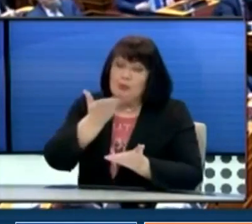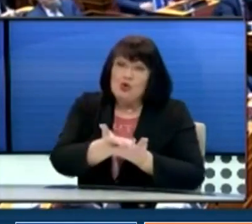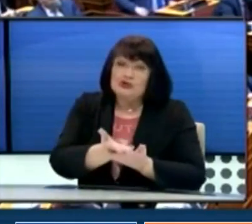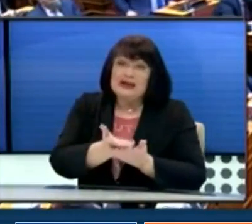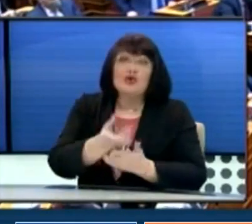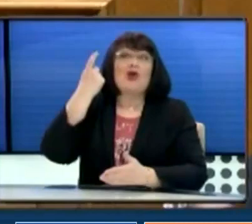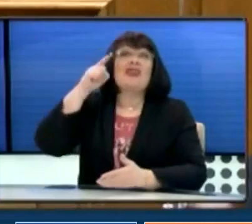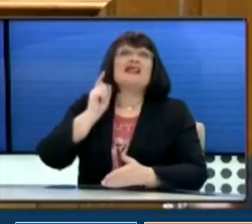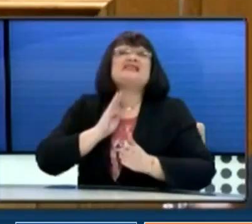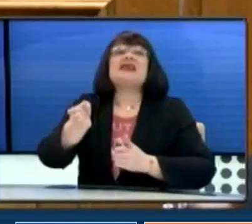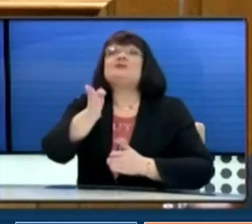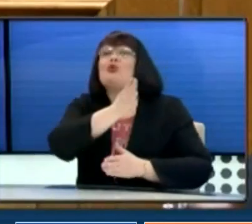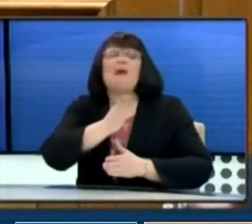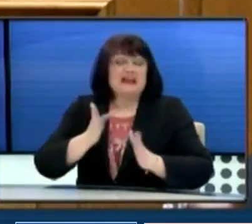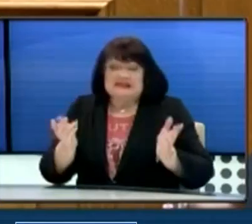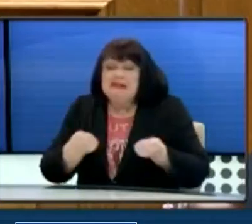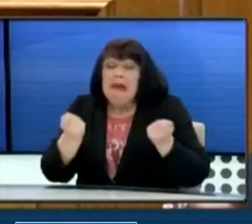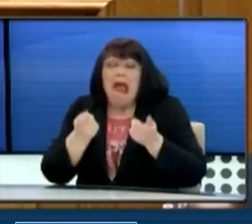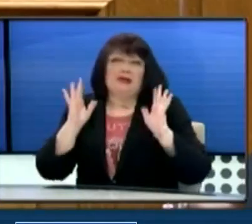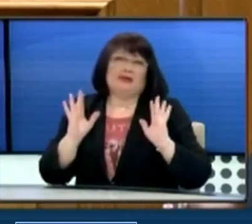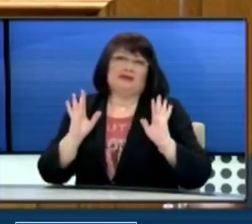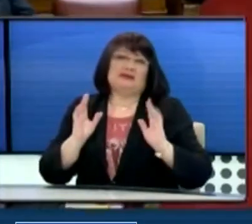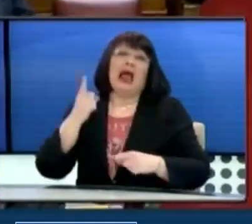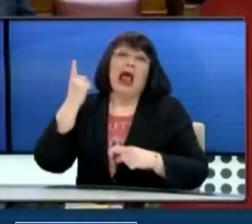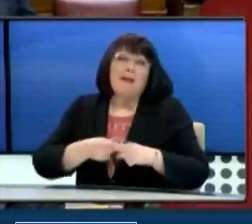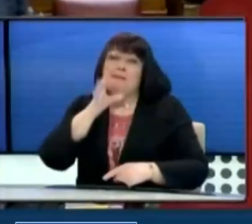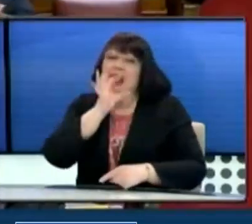είναι ότι δεν ξέρετε πού πατάτε και πού βρίσκεστε. Αυτή είναι η απλή αλήθεια.